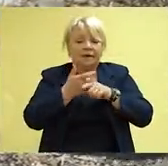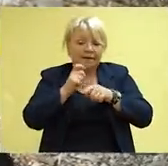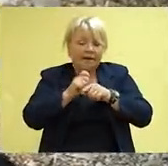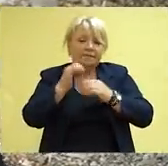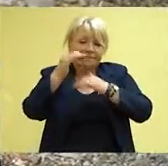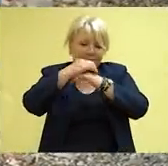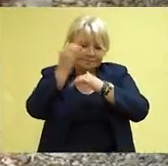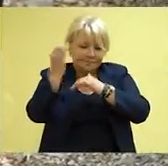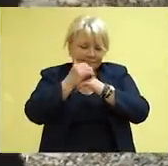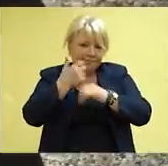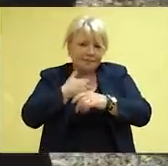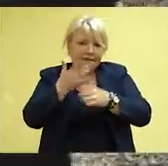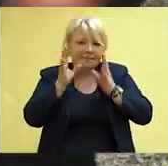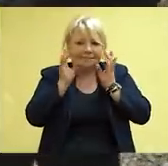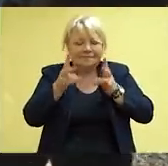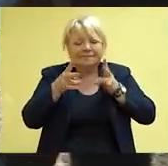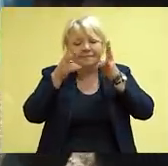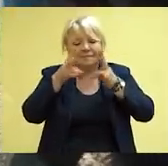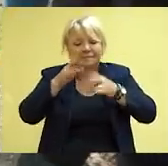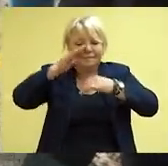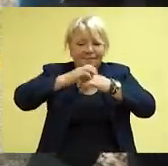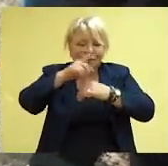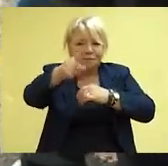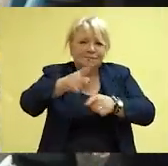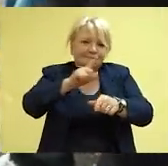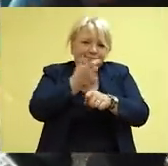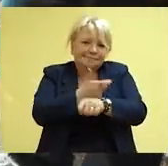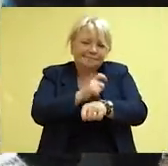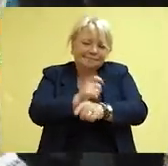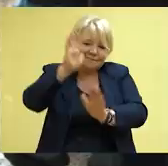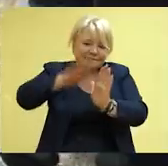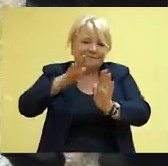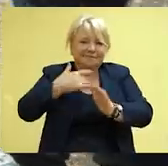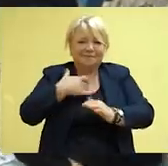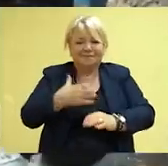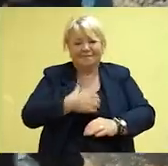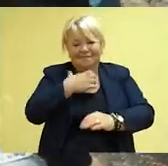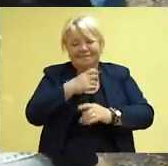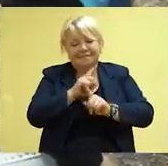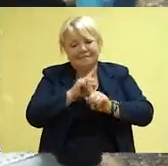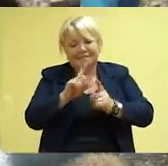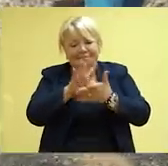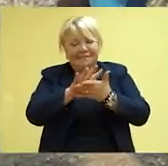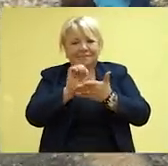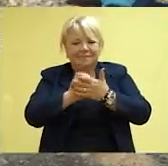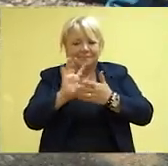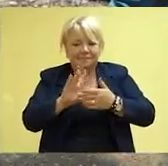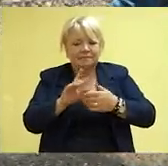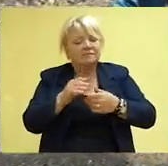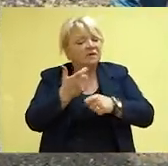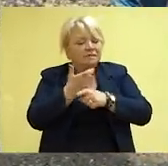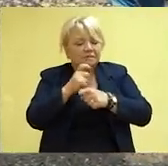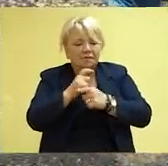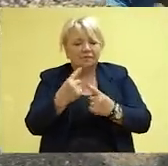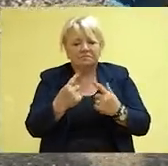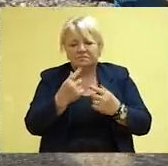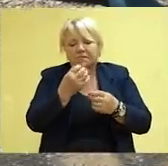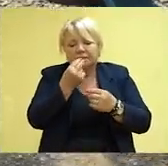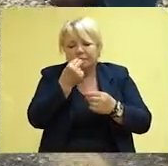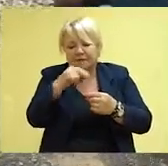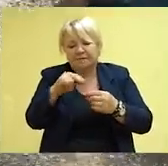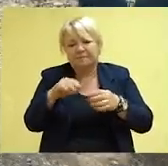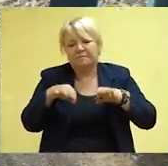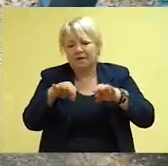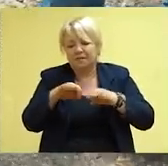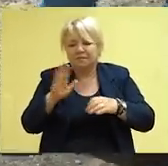მასე უნდა ბოდიშ მოხილები და ეს კიდე იმენა უთხავს რა გინდა რა სერჩი. ბიჭო, ძალიან მაგარი მანქანა